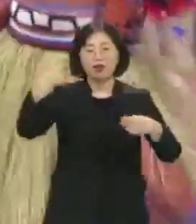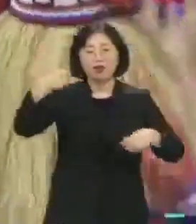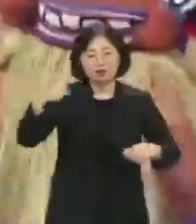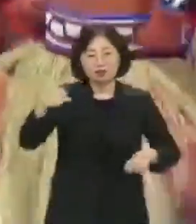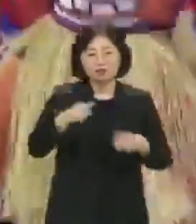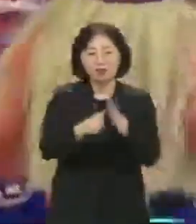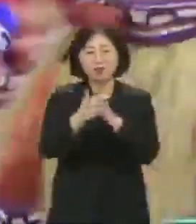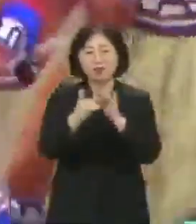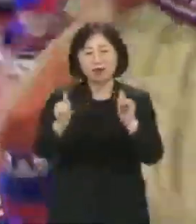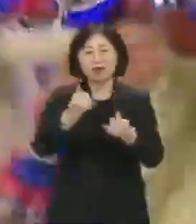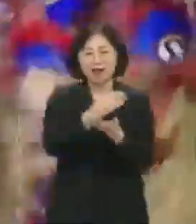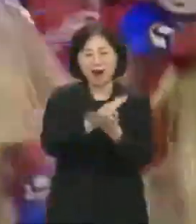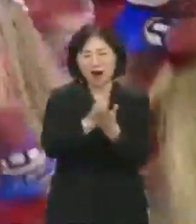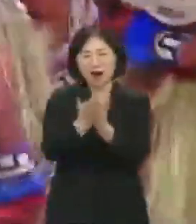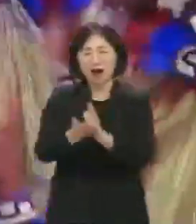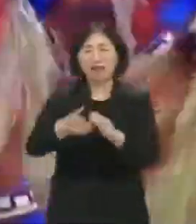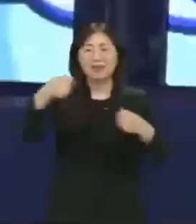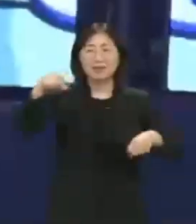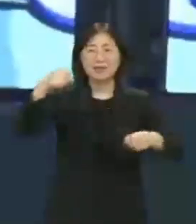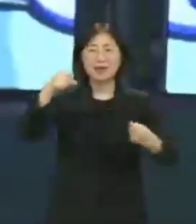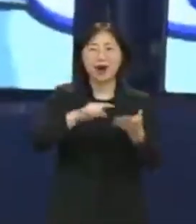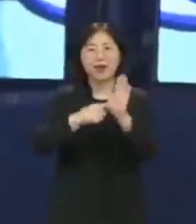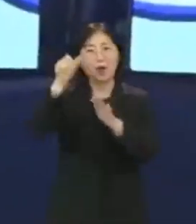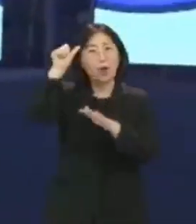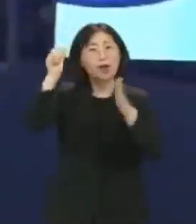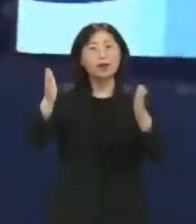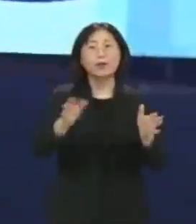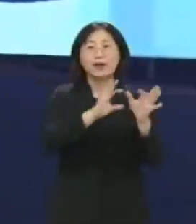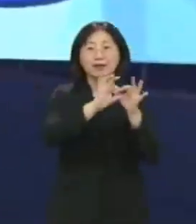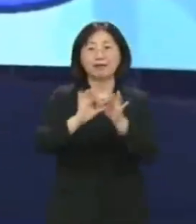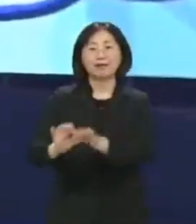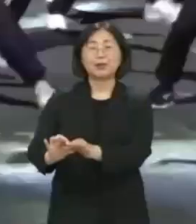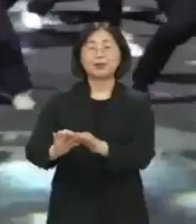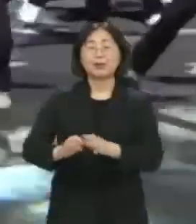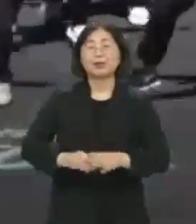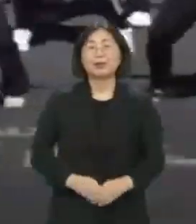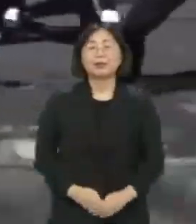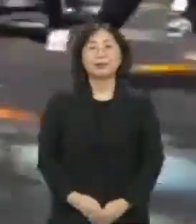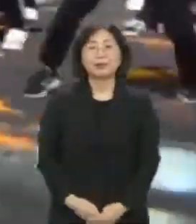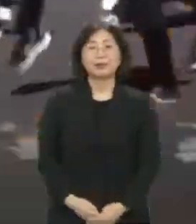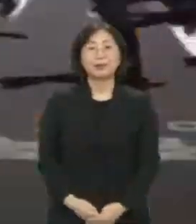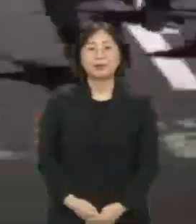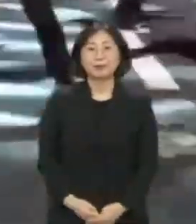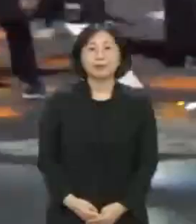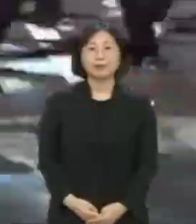다채로운 공연이 5일간 펼쳐질 예정입니다. TJB 이선학입니다.